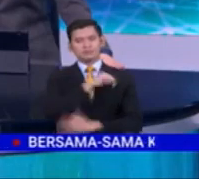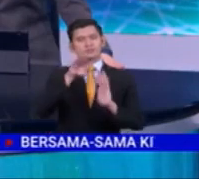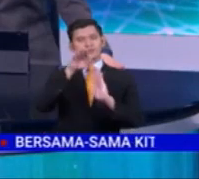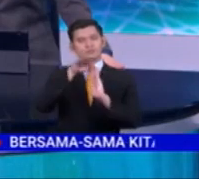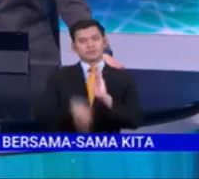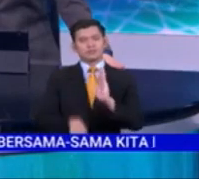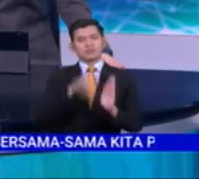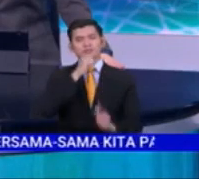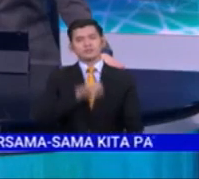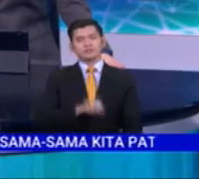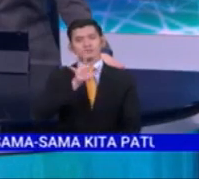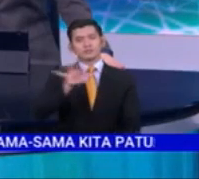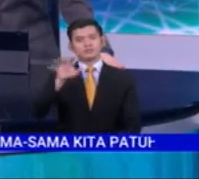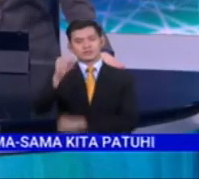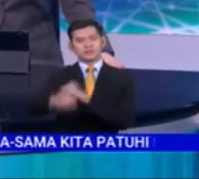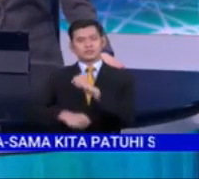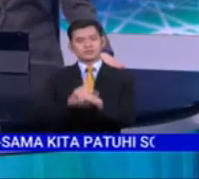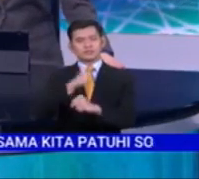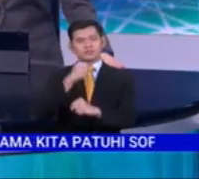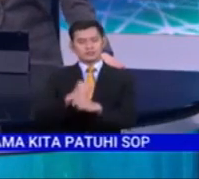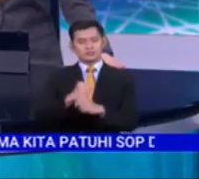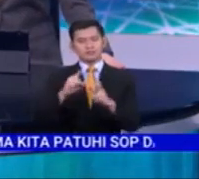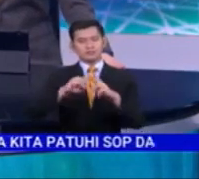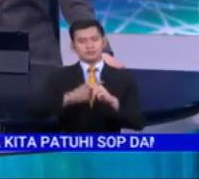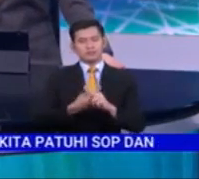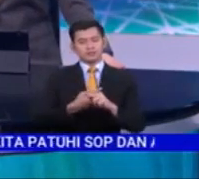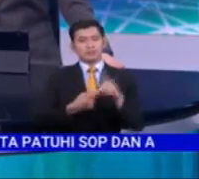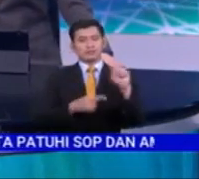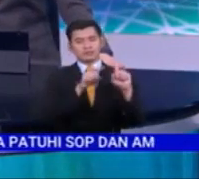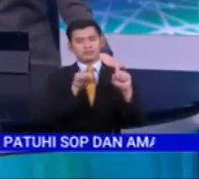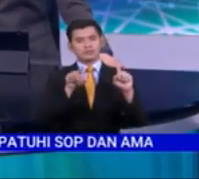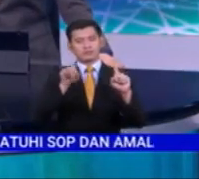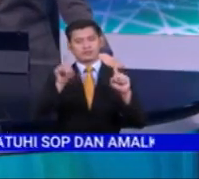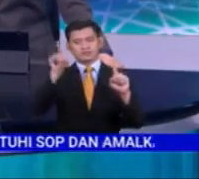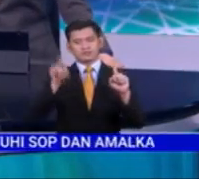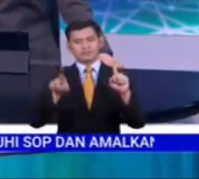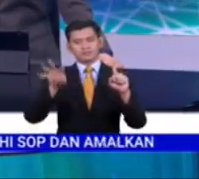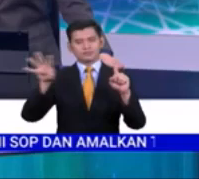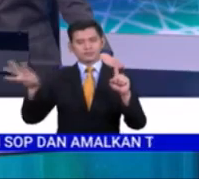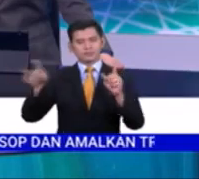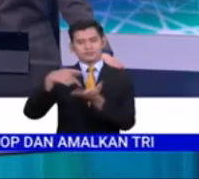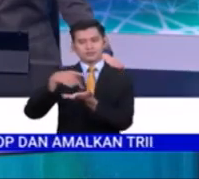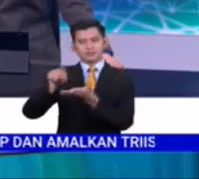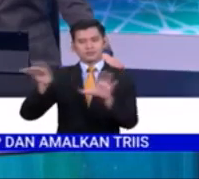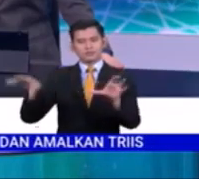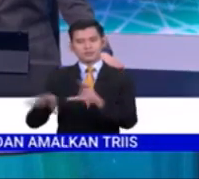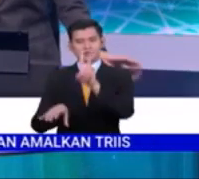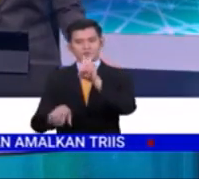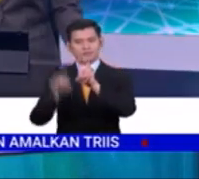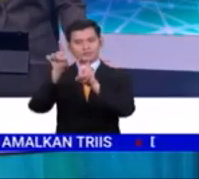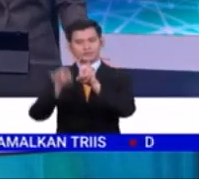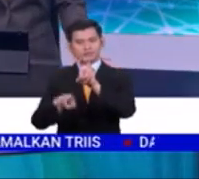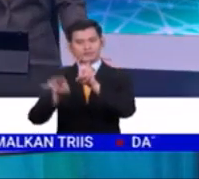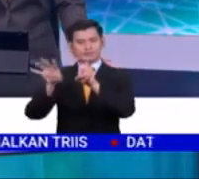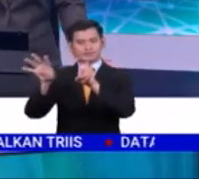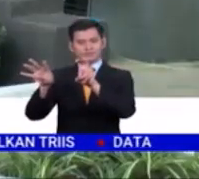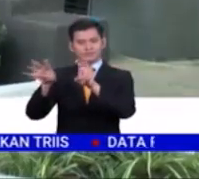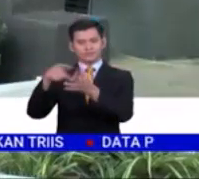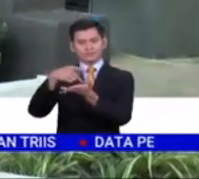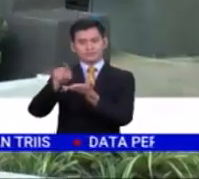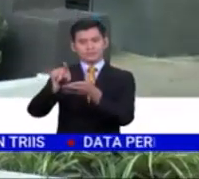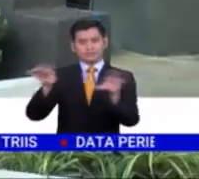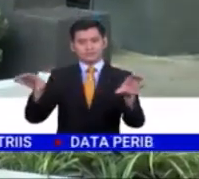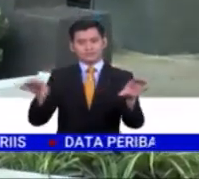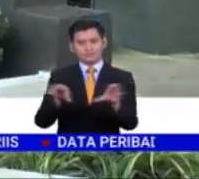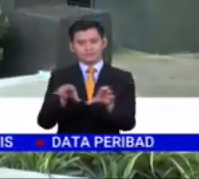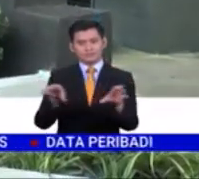tahun bermula 1 hingga 30 April ini dan pembayaran dibuat melalui 20 April. Pembayaran dilakukan